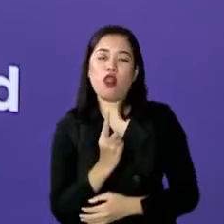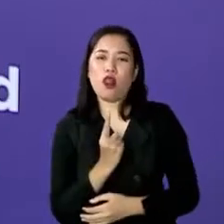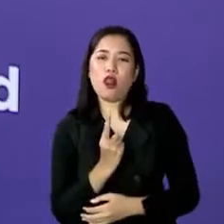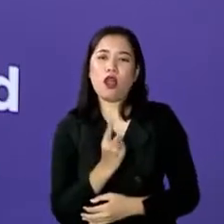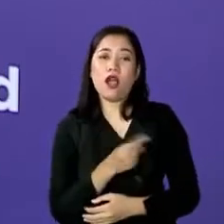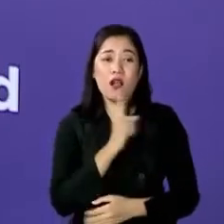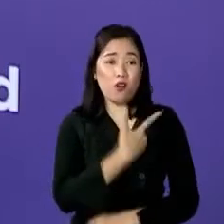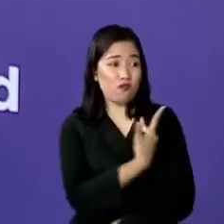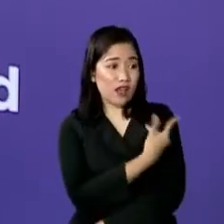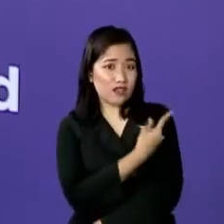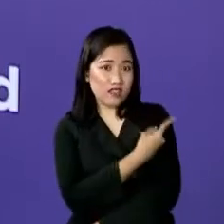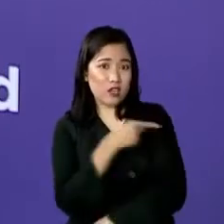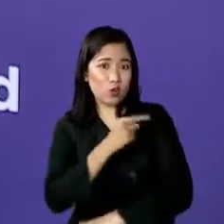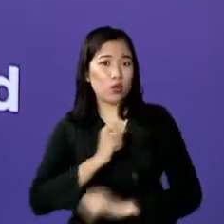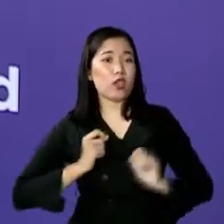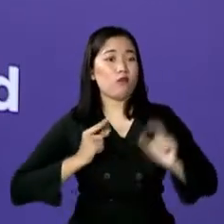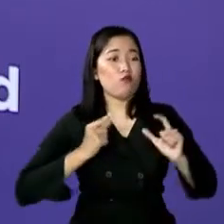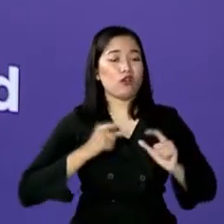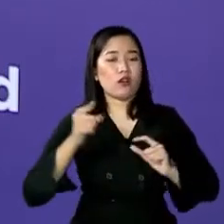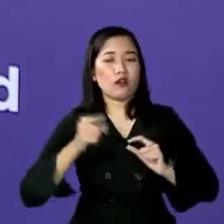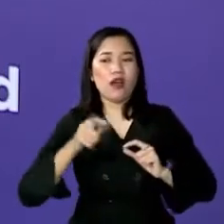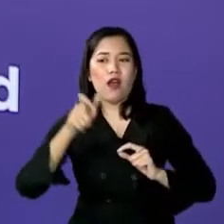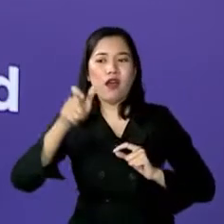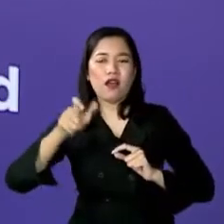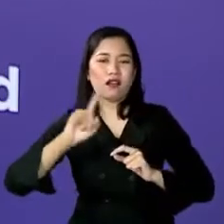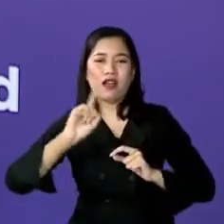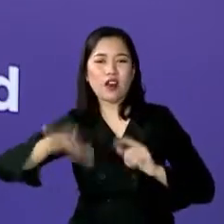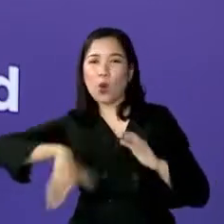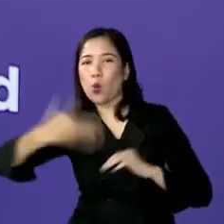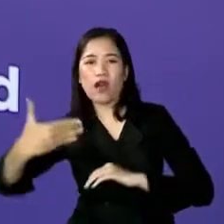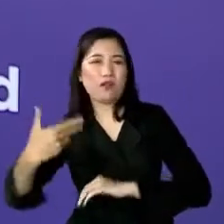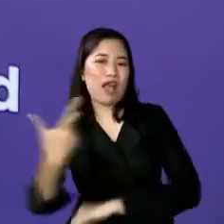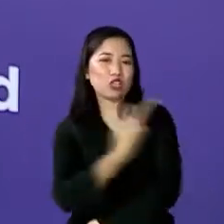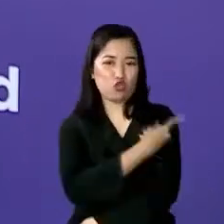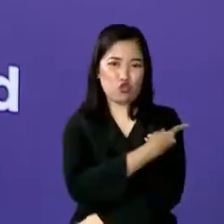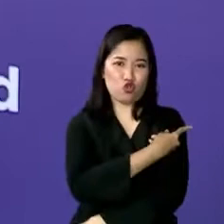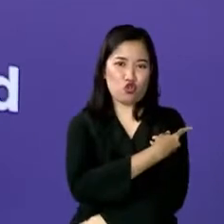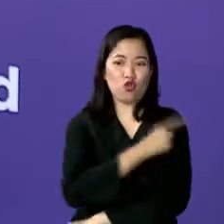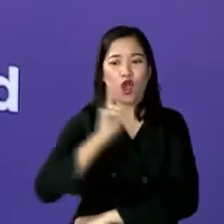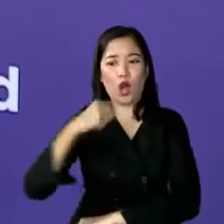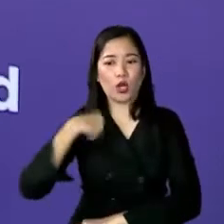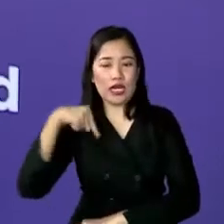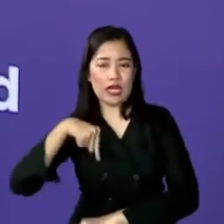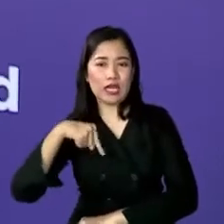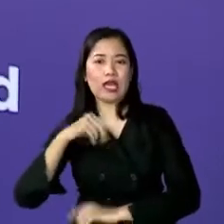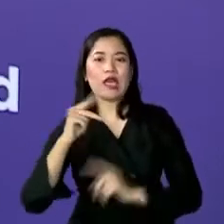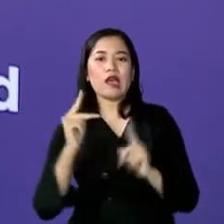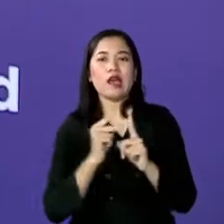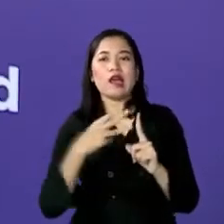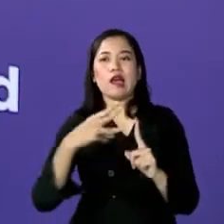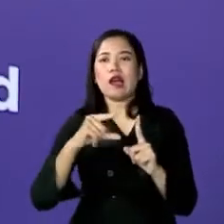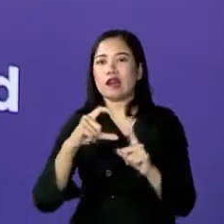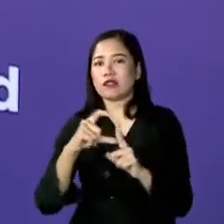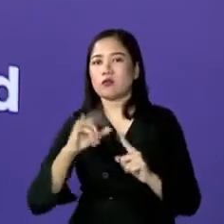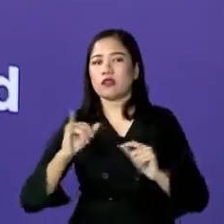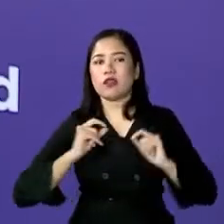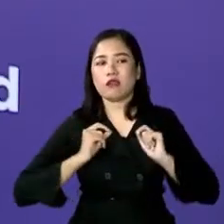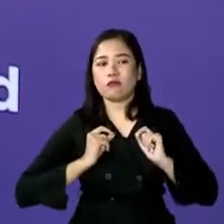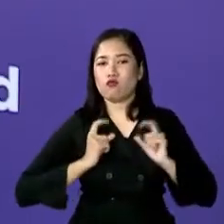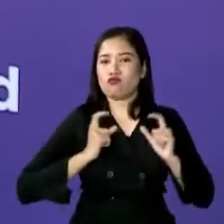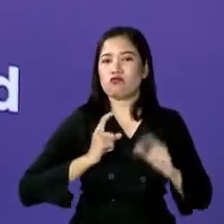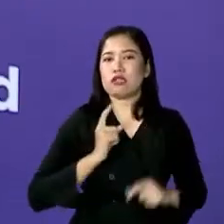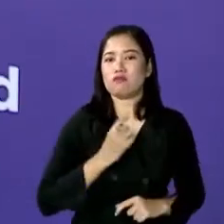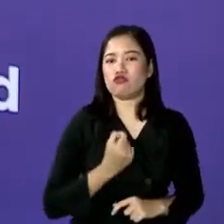kalau vaksin kan imunitas yang pasif yang kita masukkan kedalam tubuh kita itu cukup mengerikan juga angkanya